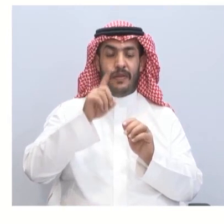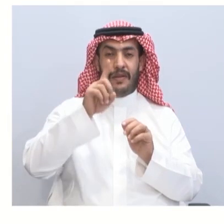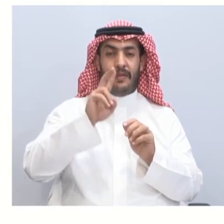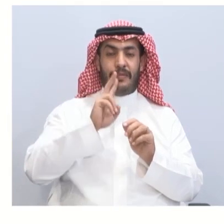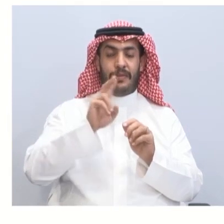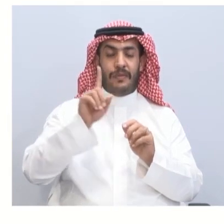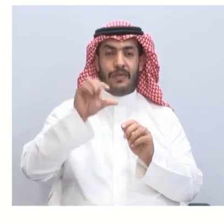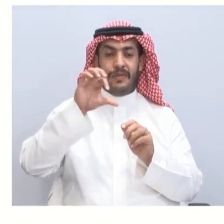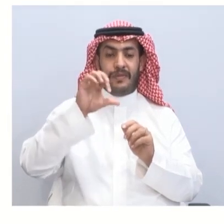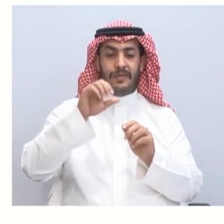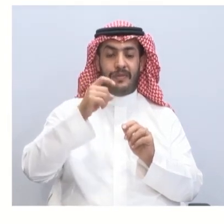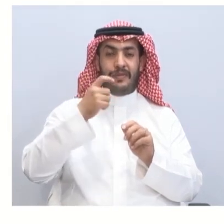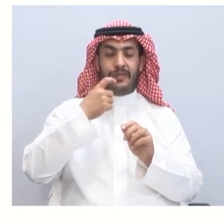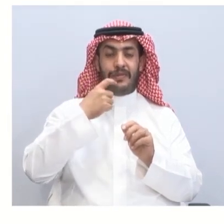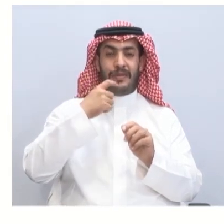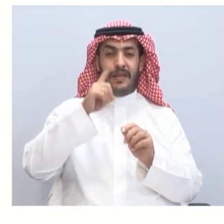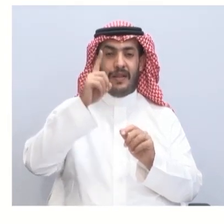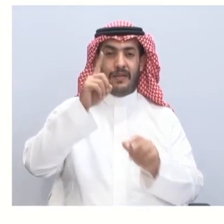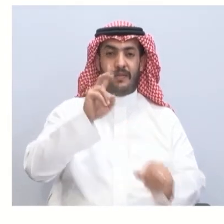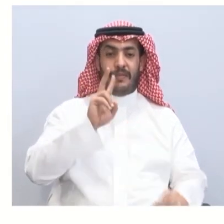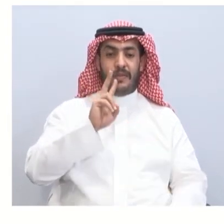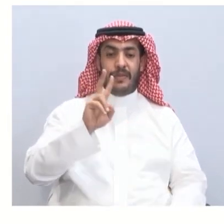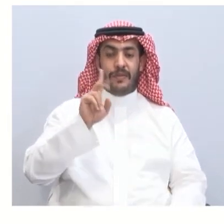الحكم توفي في عام